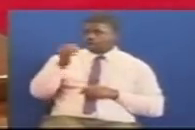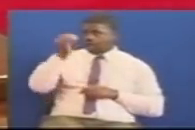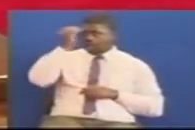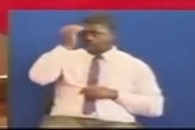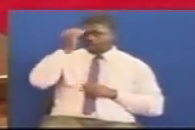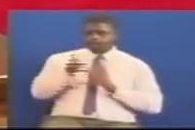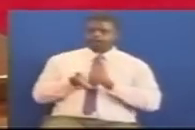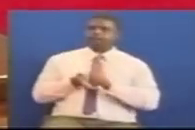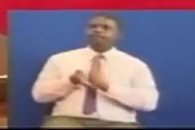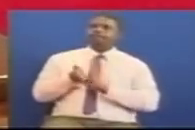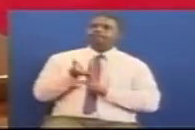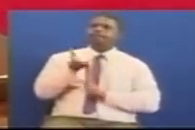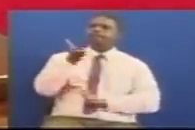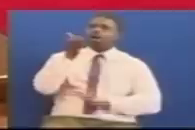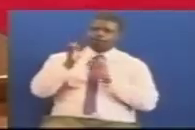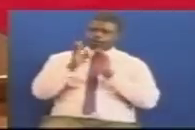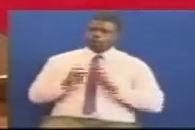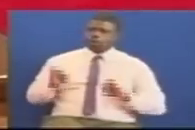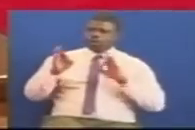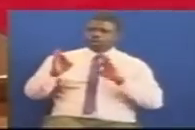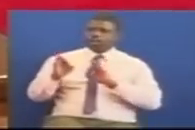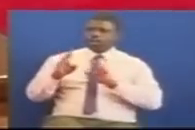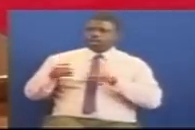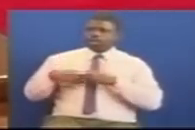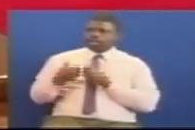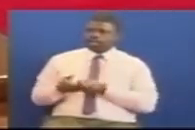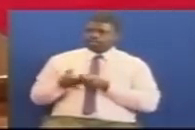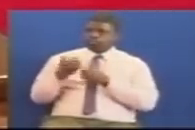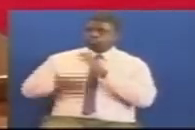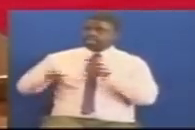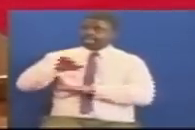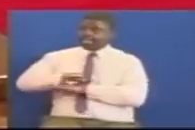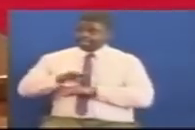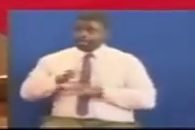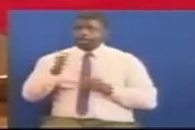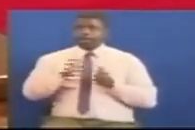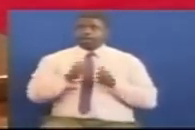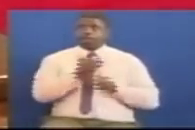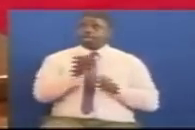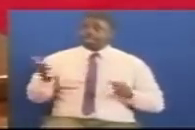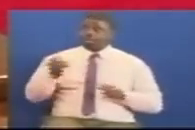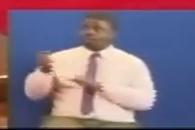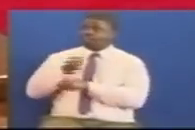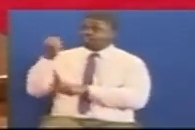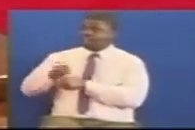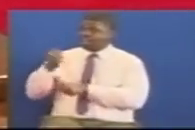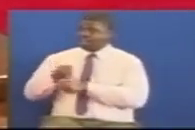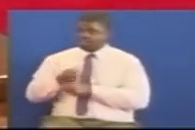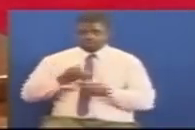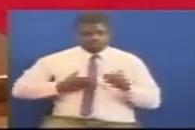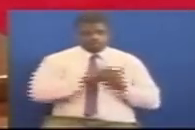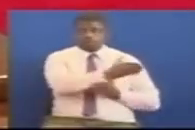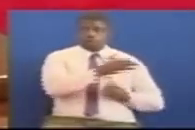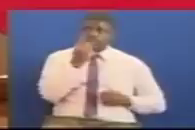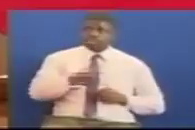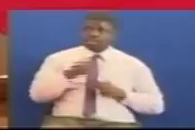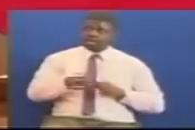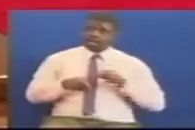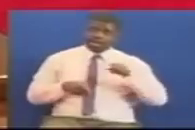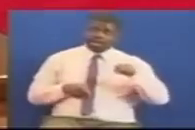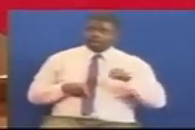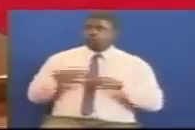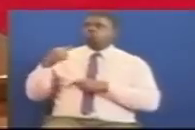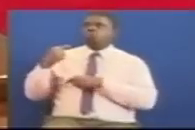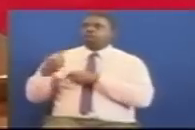bora. Asante. Lakini moja kati ya masuala, Mheshimiwa Mwenyekiti, ambayo tunayafanyia kazi katika mapitio ya sera ni